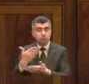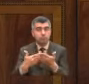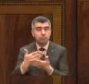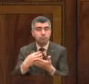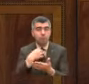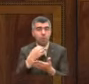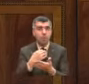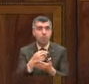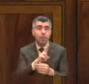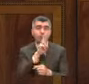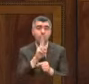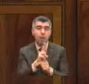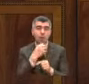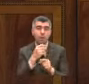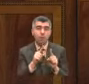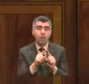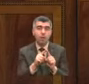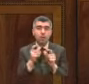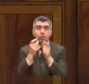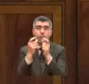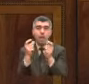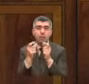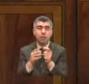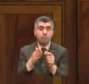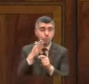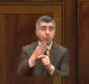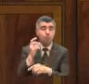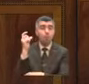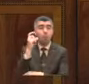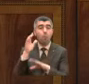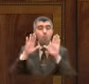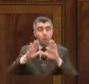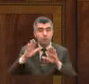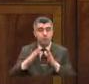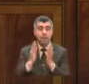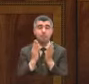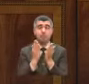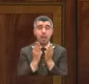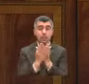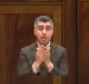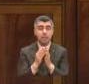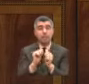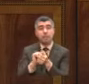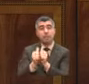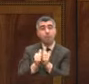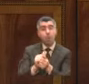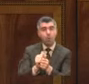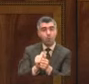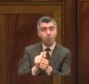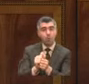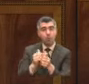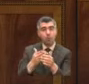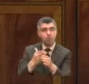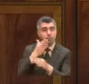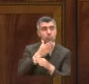سؤال على النجاعه الطاقيه، مشينا للمساجد، مشينا للمدارس، مشينا للمرافق الرياضيه، وقعنا مع وزاره ديال مشينا